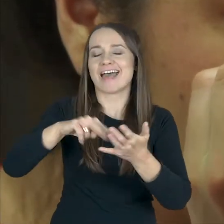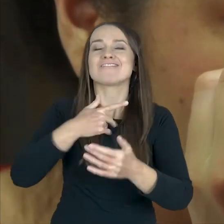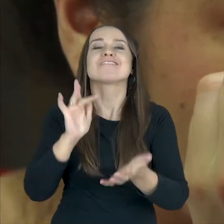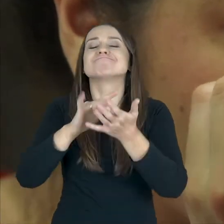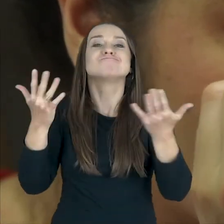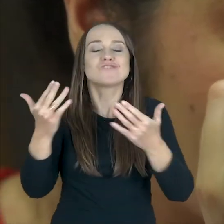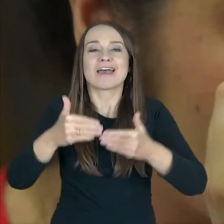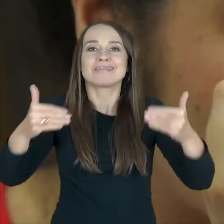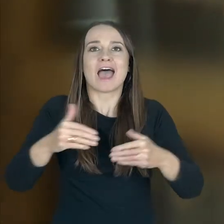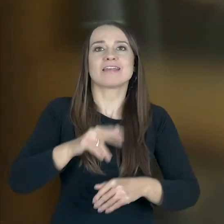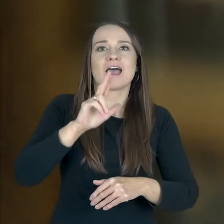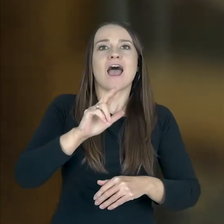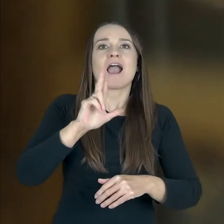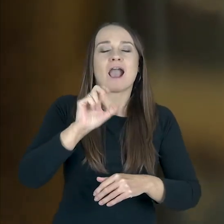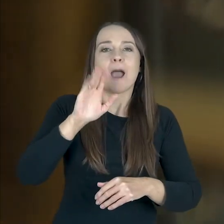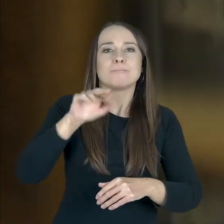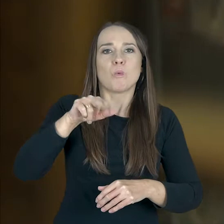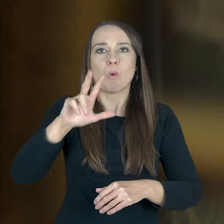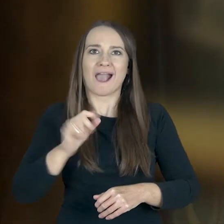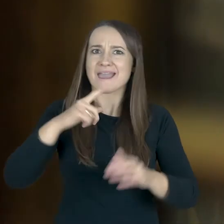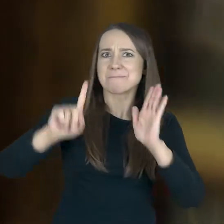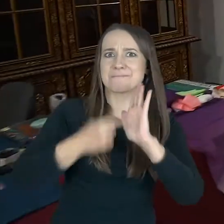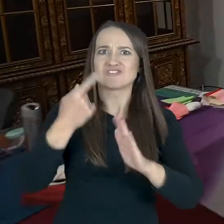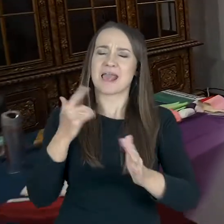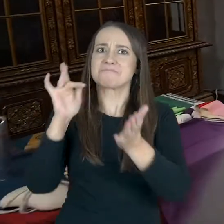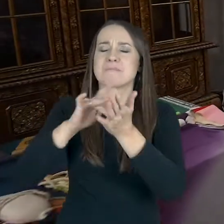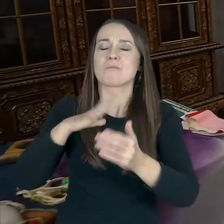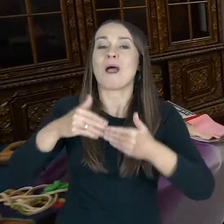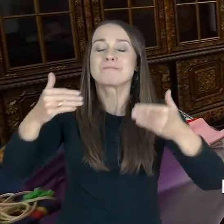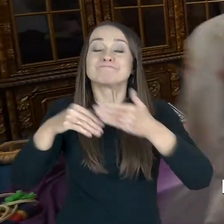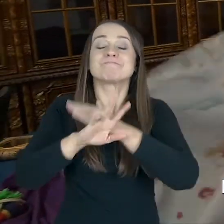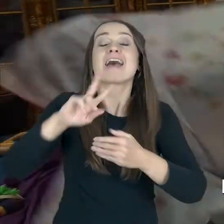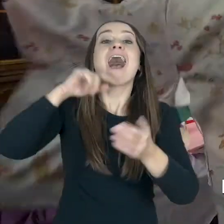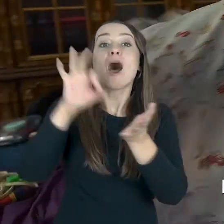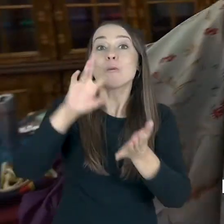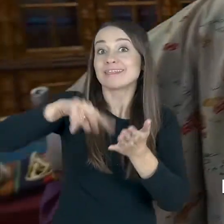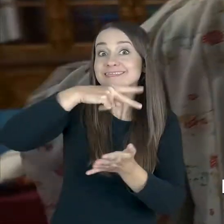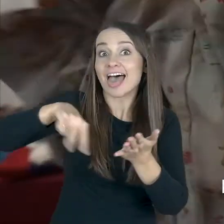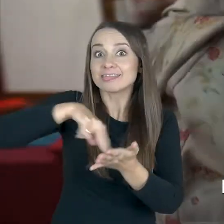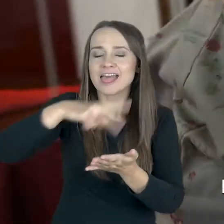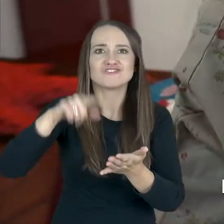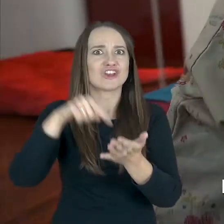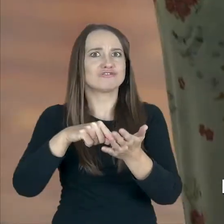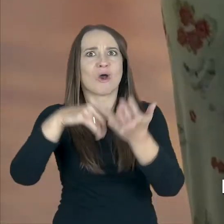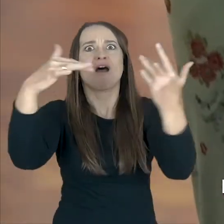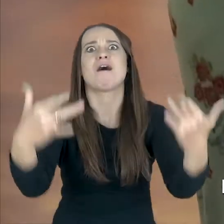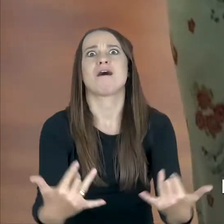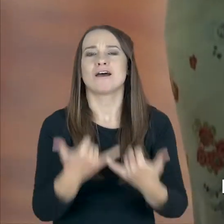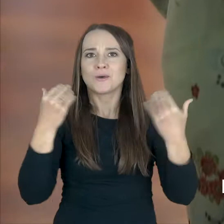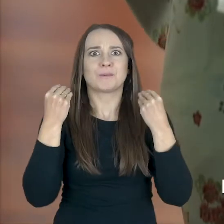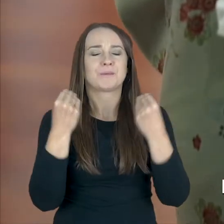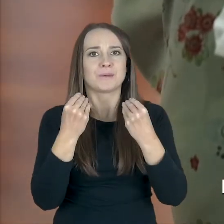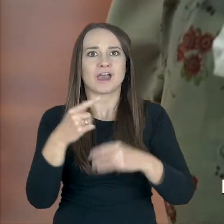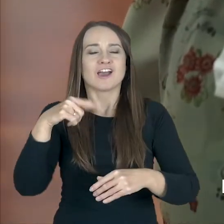tym tańcem w Teatrze Kabuki, do którego poszłam pierwszy raz w życiu. Na spektakl taneczny, który tak niesamowicie